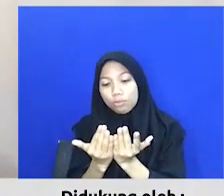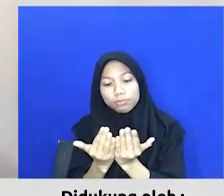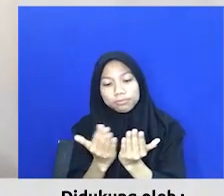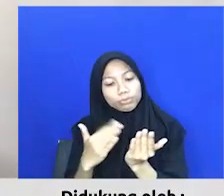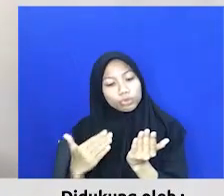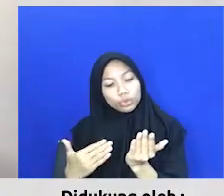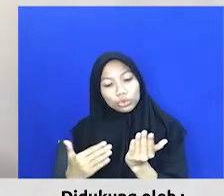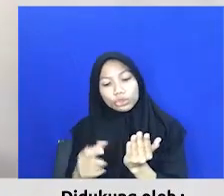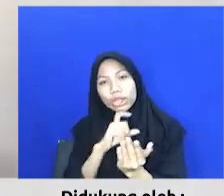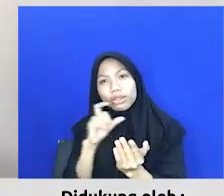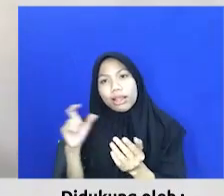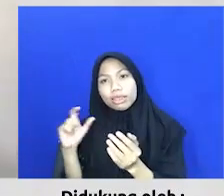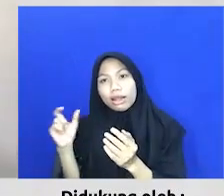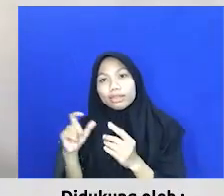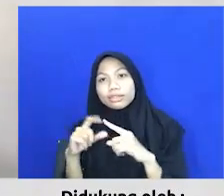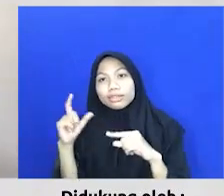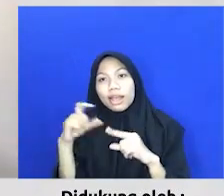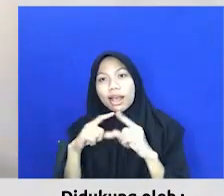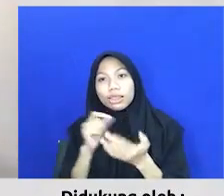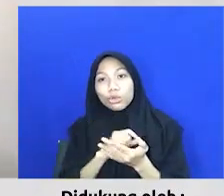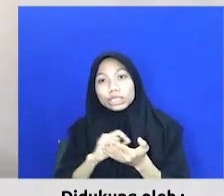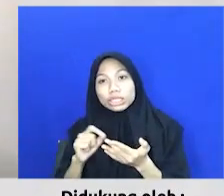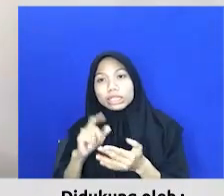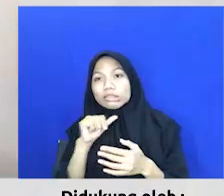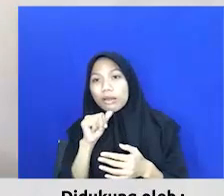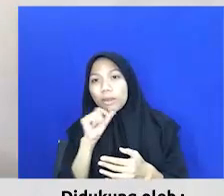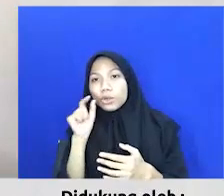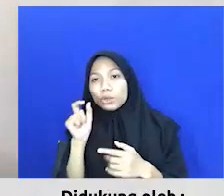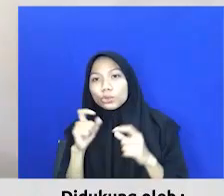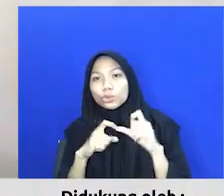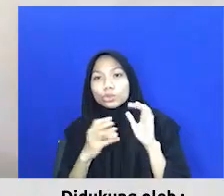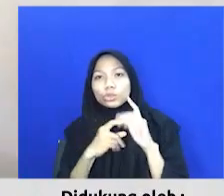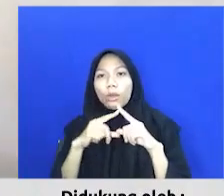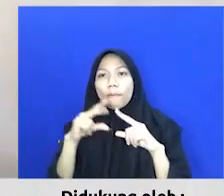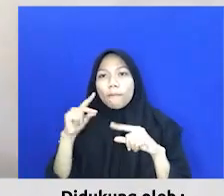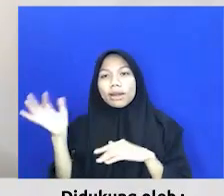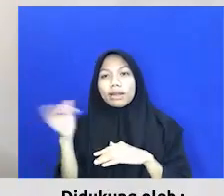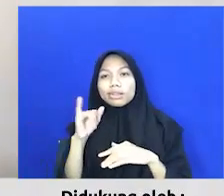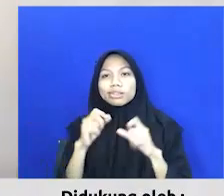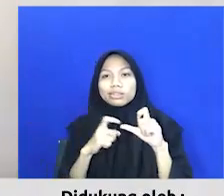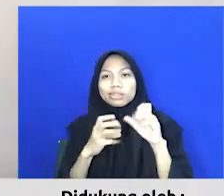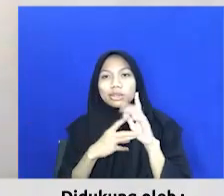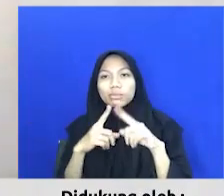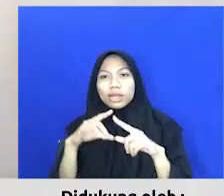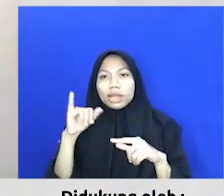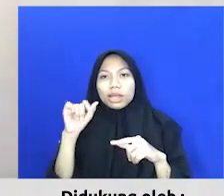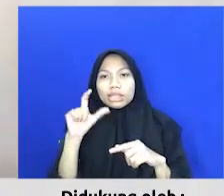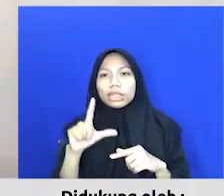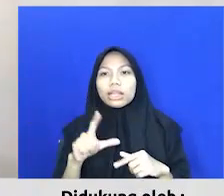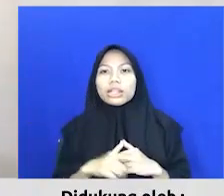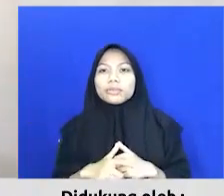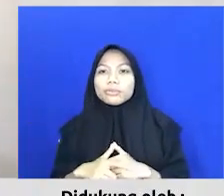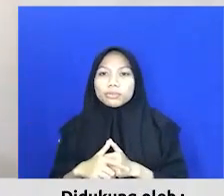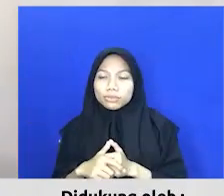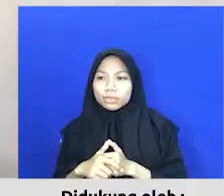keyakinan bercerita secara sinematik, audio, visual dan audio gitu. Kemudian ada struktur ya, ada pembabakan-pembabakan. Yeah.